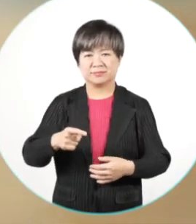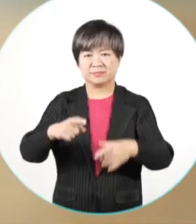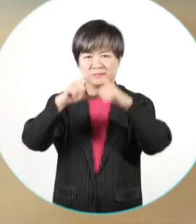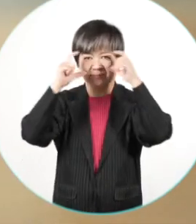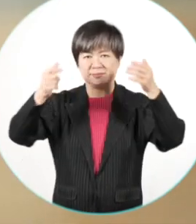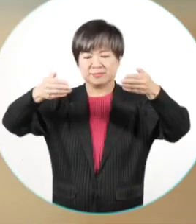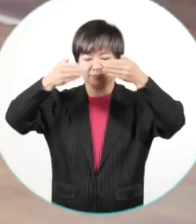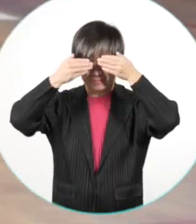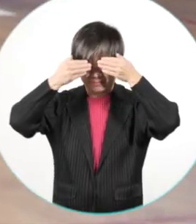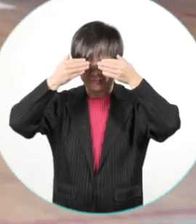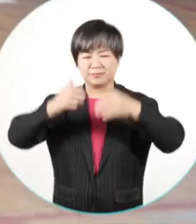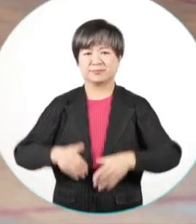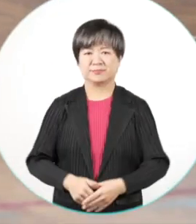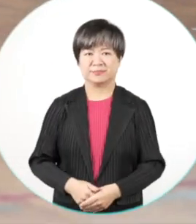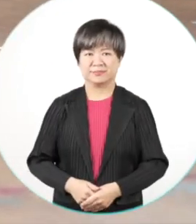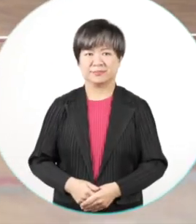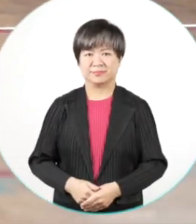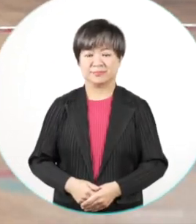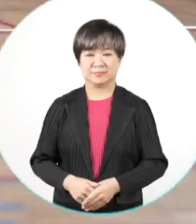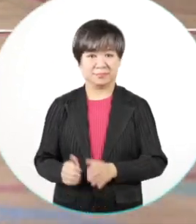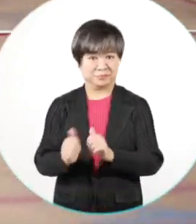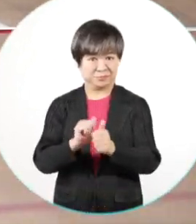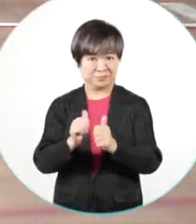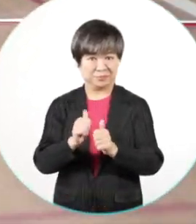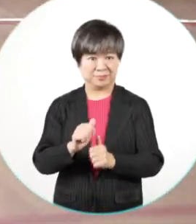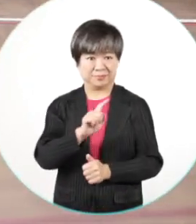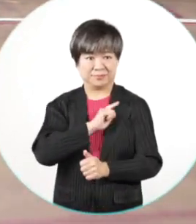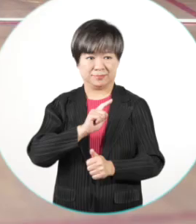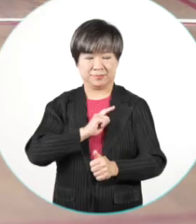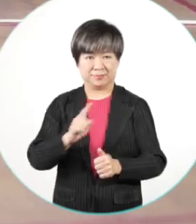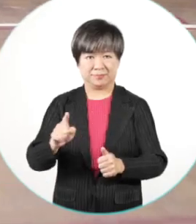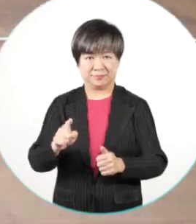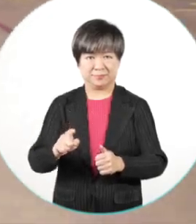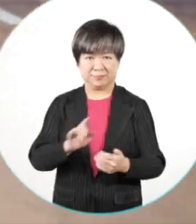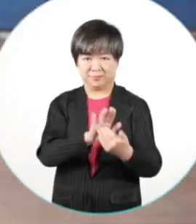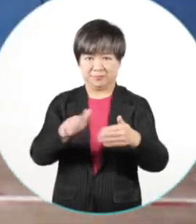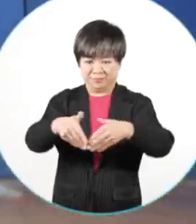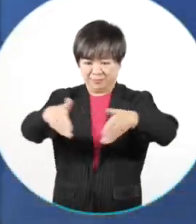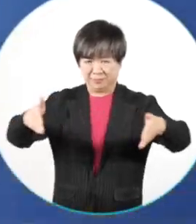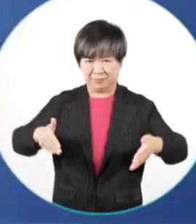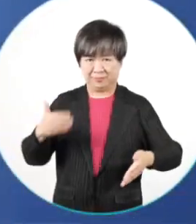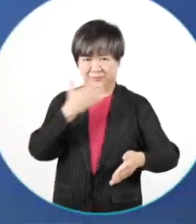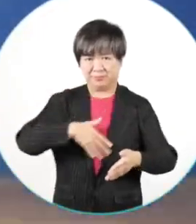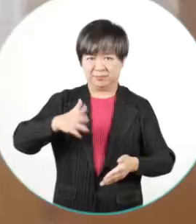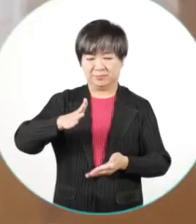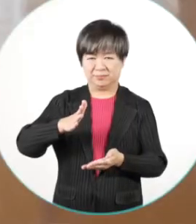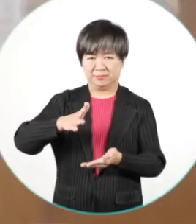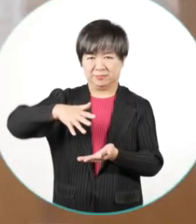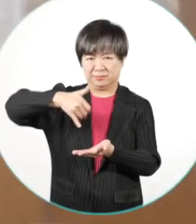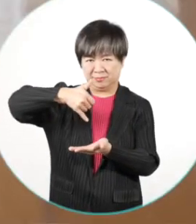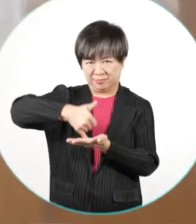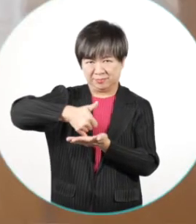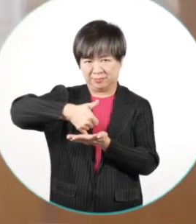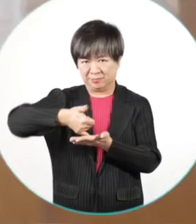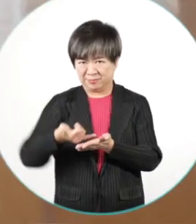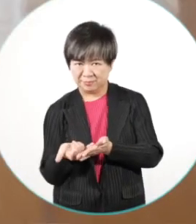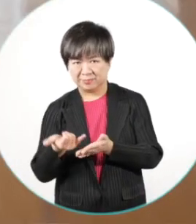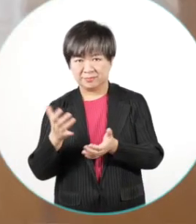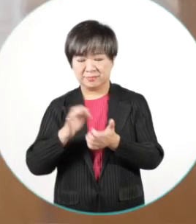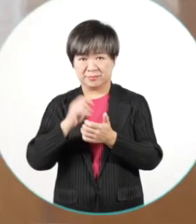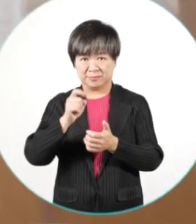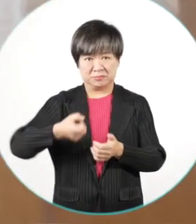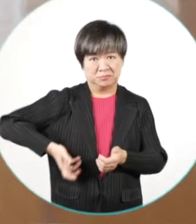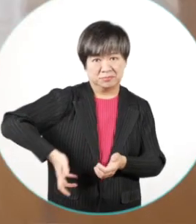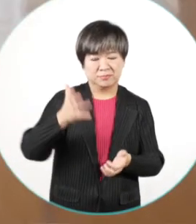上眼罩。比赛时，在自己的防守区域，身体下蹲，待对方丢出球，用身